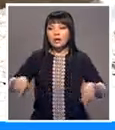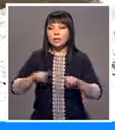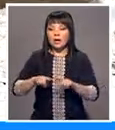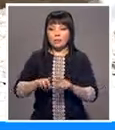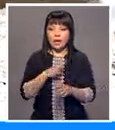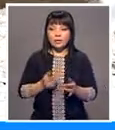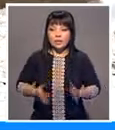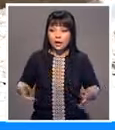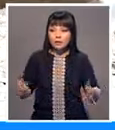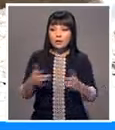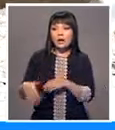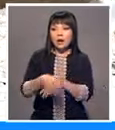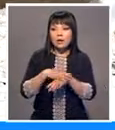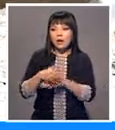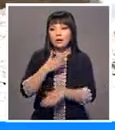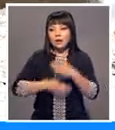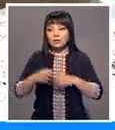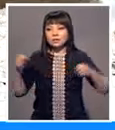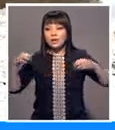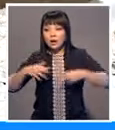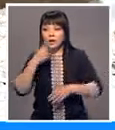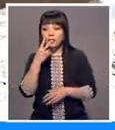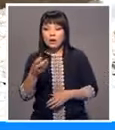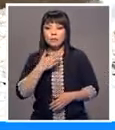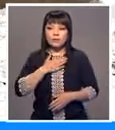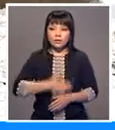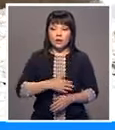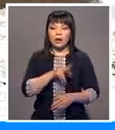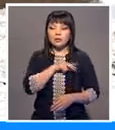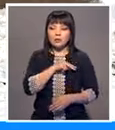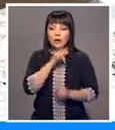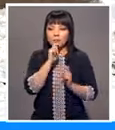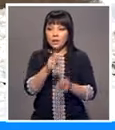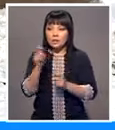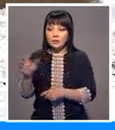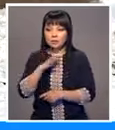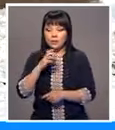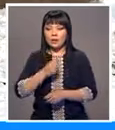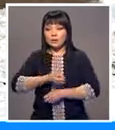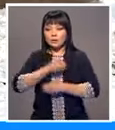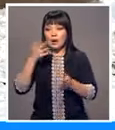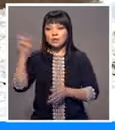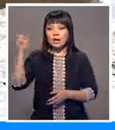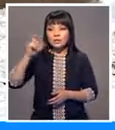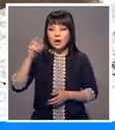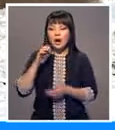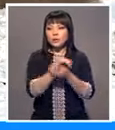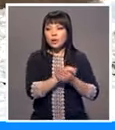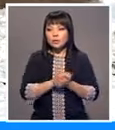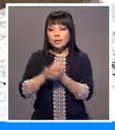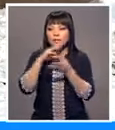өткізілген шара барысында әрбір қатысушыға аспан түстес көгілдір лента ұсынылды. Бұл лента баршамызға белгілі,